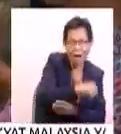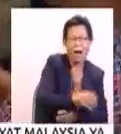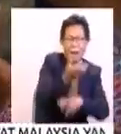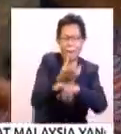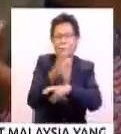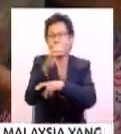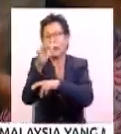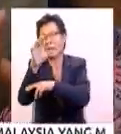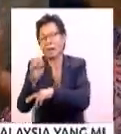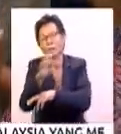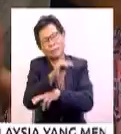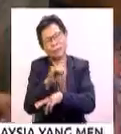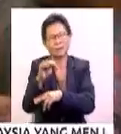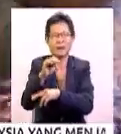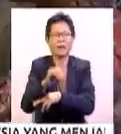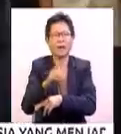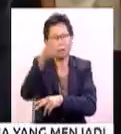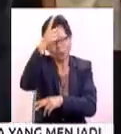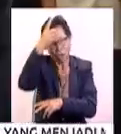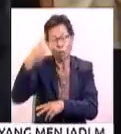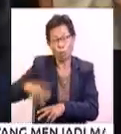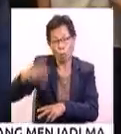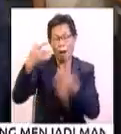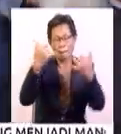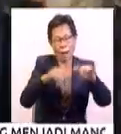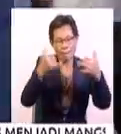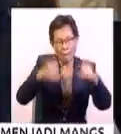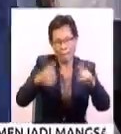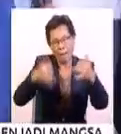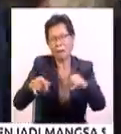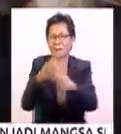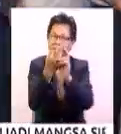Paling istimewa, Datuk Seri Dr. Wan Azizah sendiri bermain